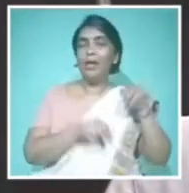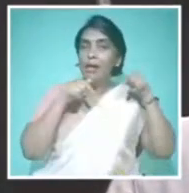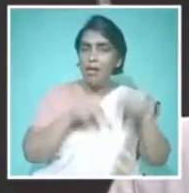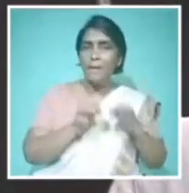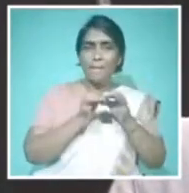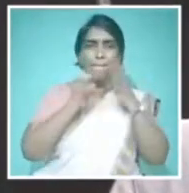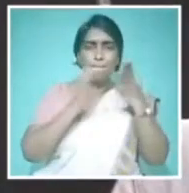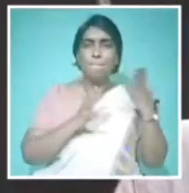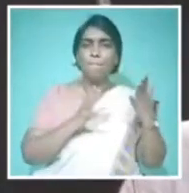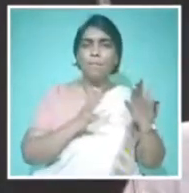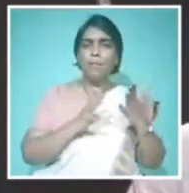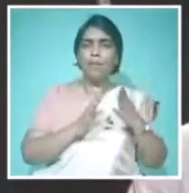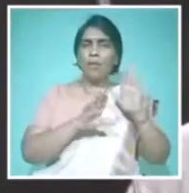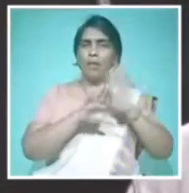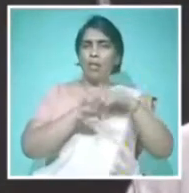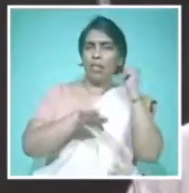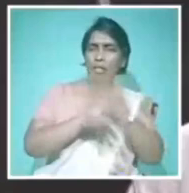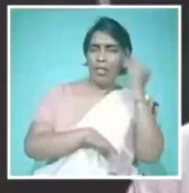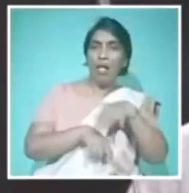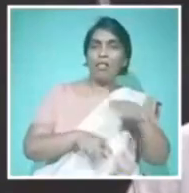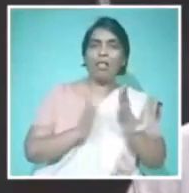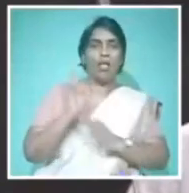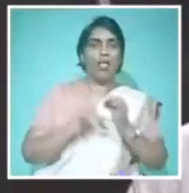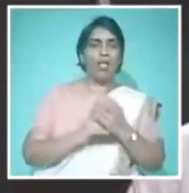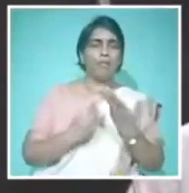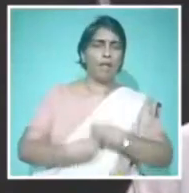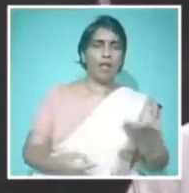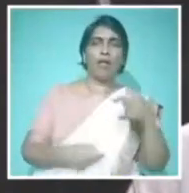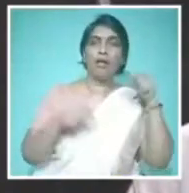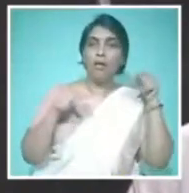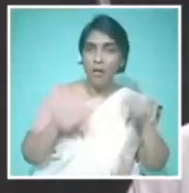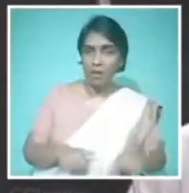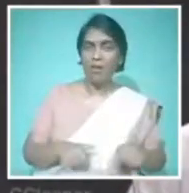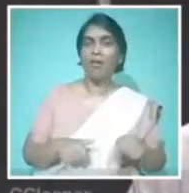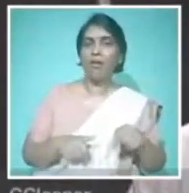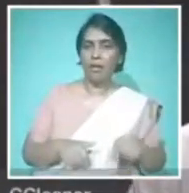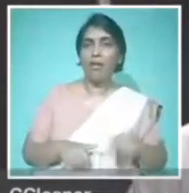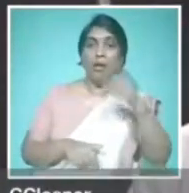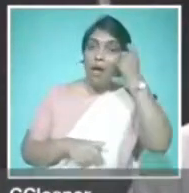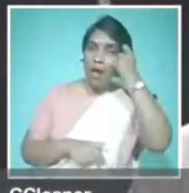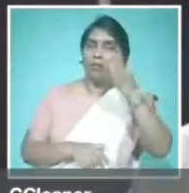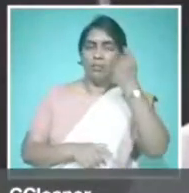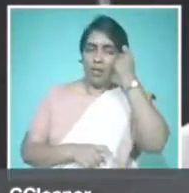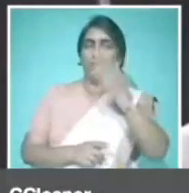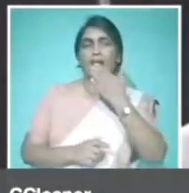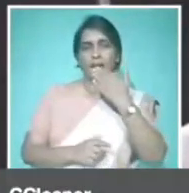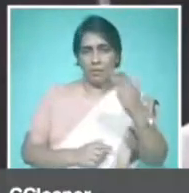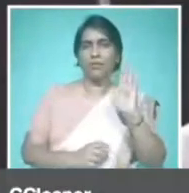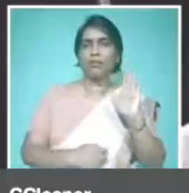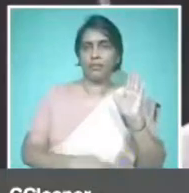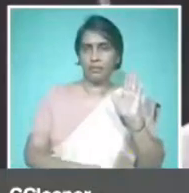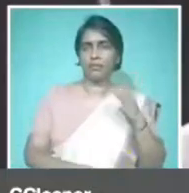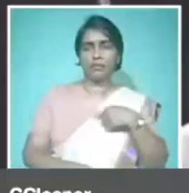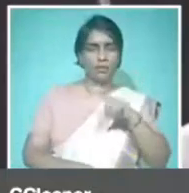බැසිල් රාජපක්ෂගේ උදහසට ලක් වෙලාද ඇමති කමකුත් නැති වෙලා තියෙනවා ඒ නිසා හැබැයි එතුමා නේද ඔබතුමාගේ යෝජනාවට මම ස්තුතිවන්ත වෙනවා මම කරුණාකරලා